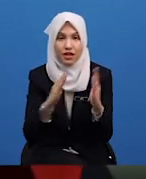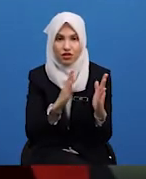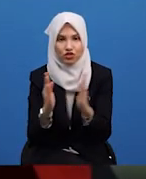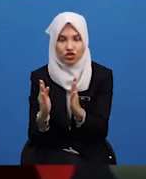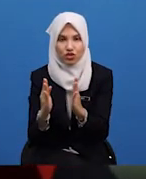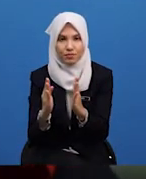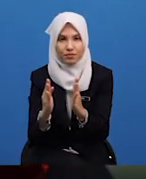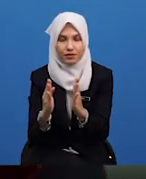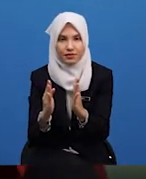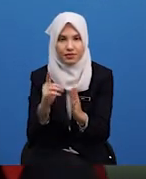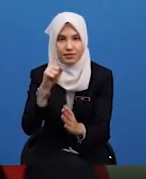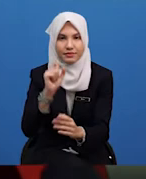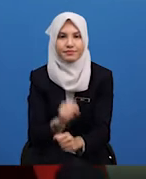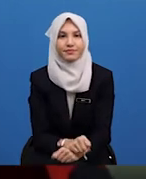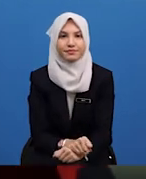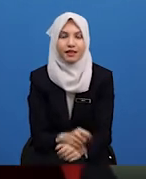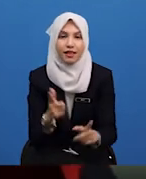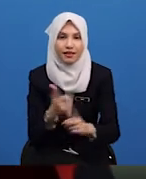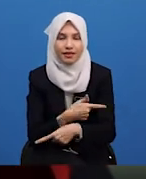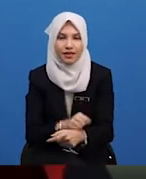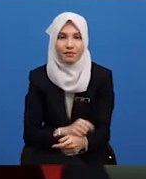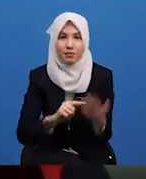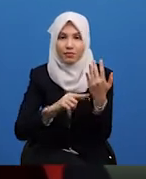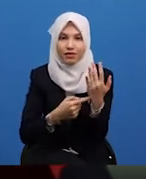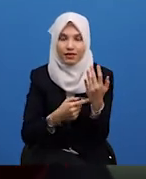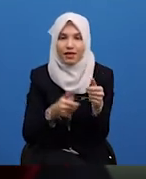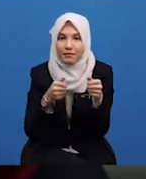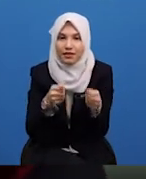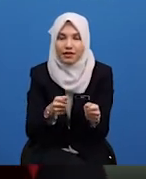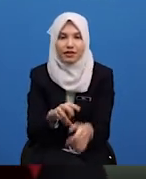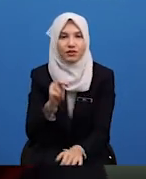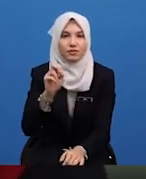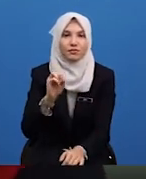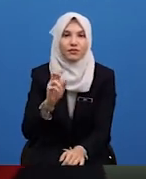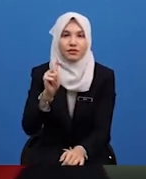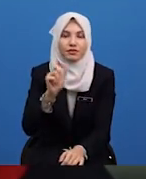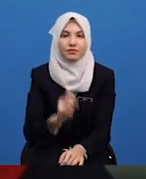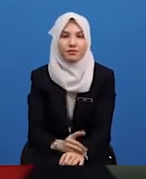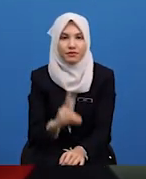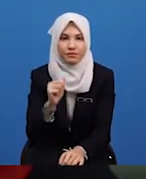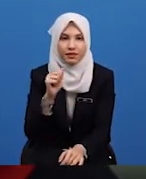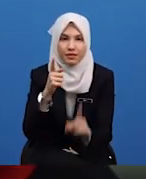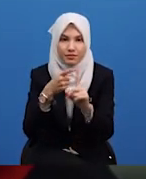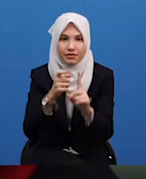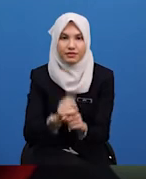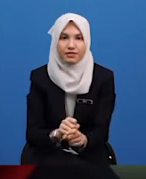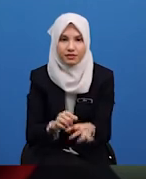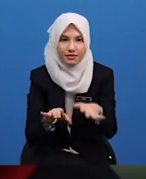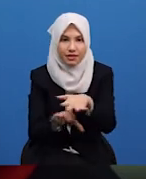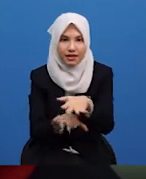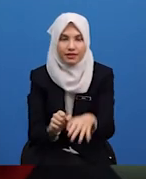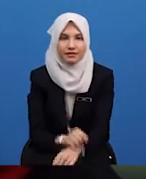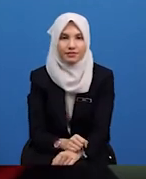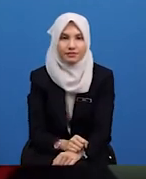pertama. Jadi, latihan ini bermula dengan menekan not pertama iaitu not C sharp pada tali yang paling bawah iaitu tali